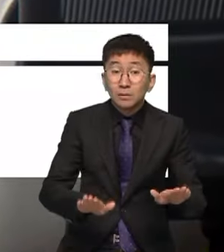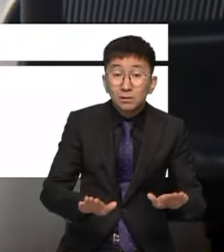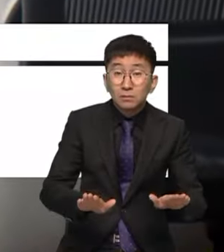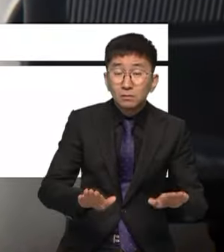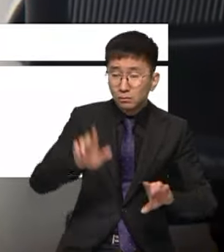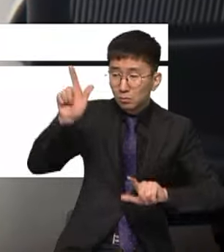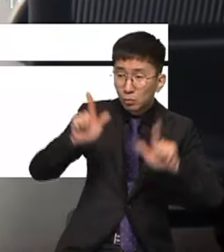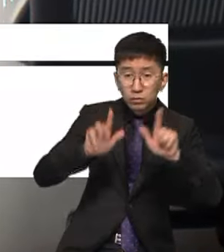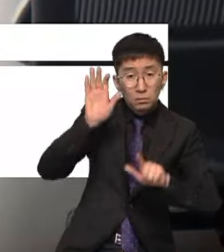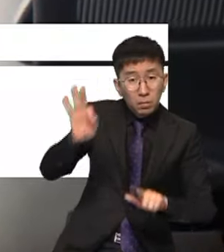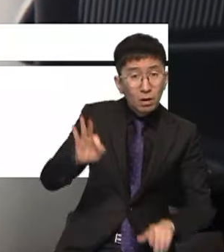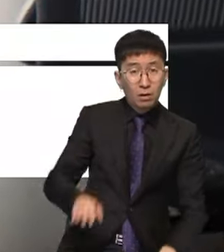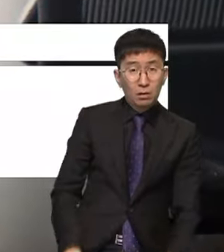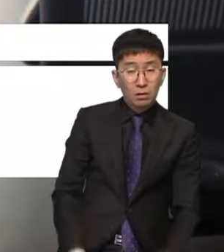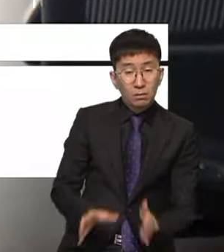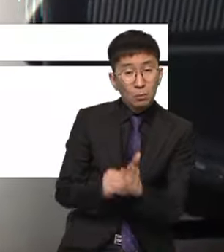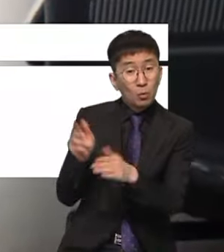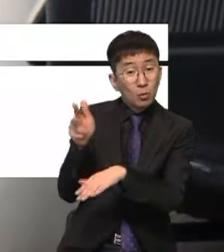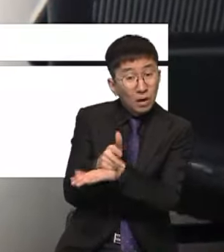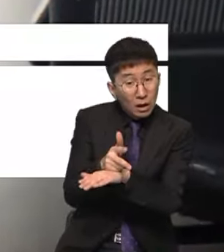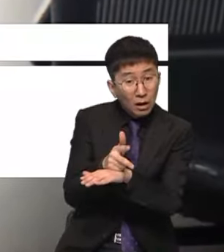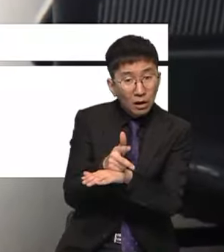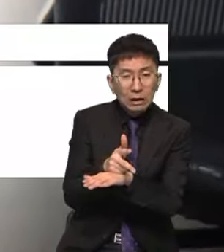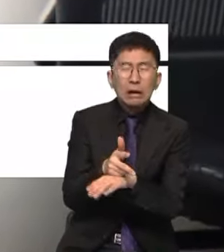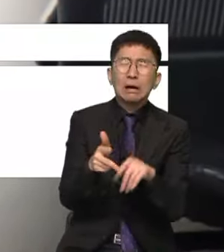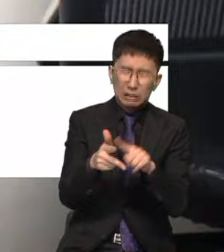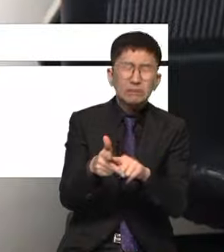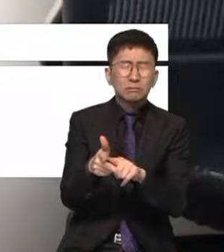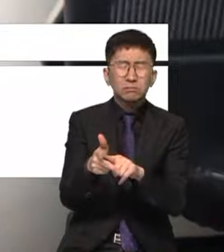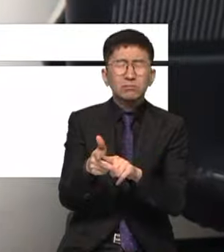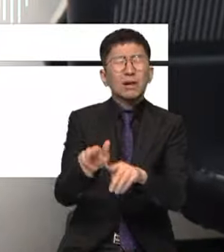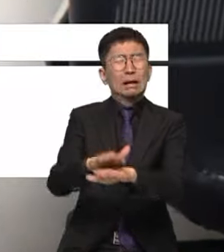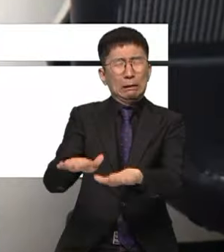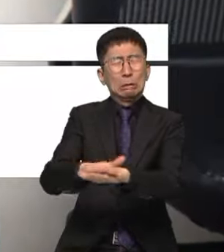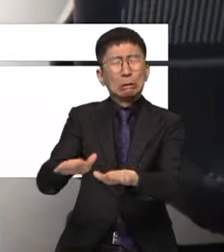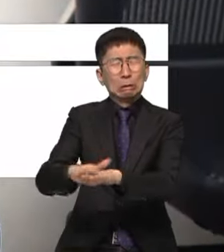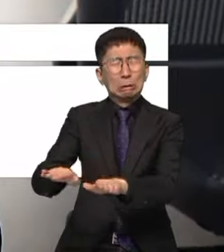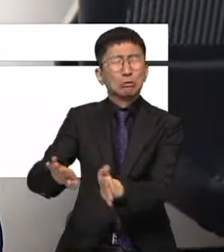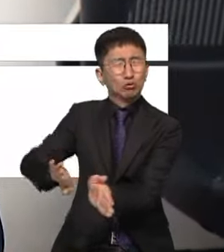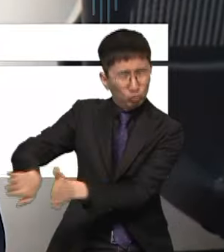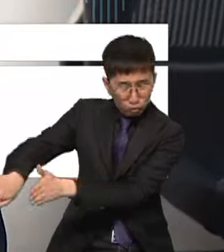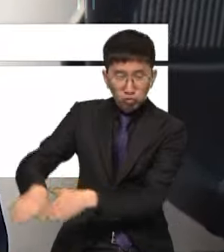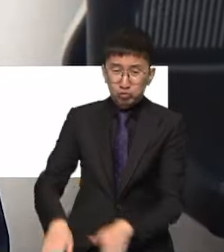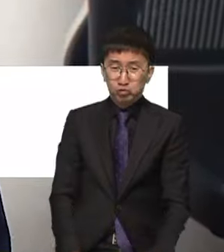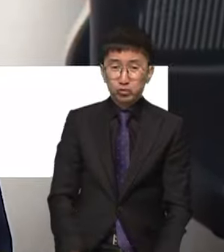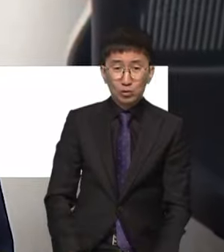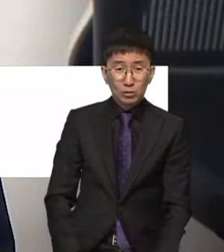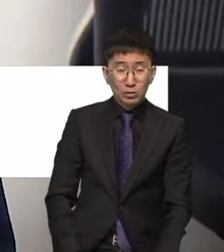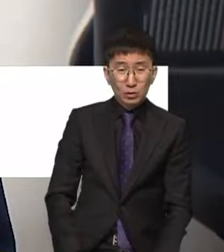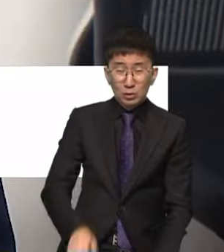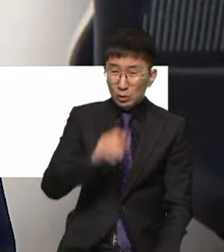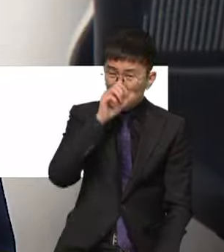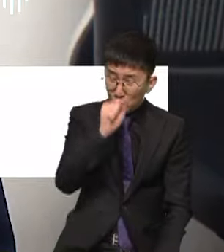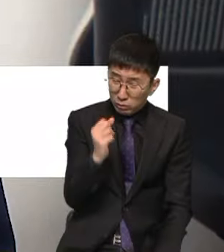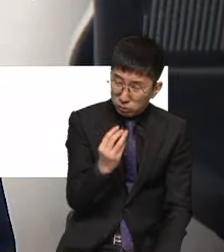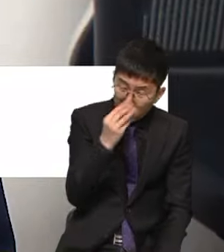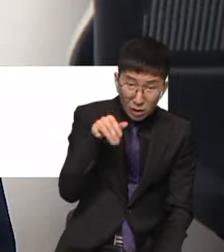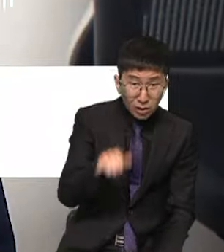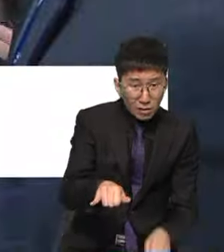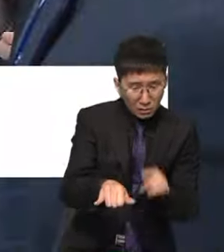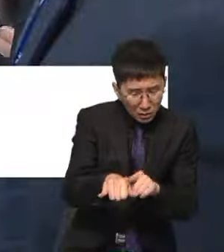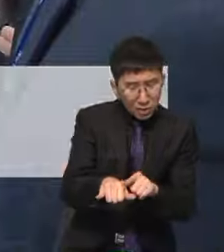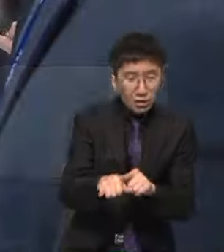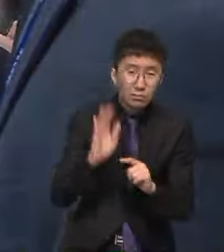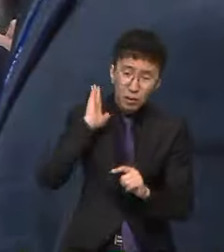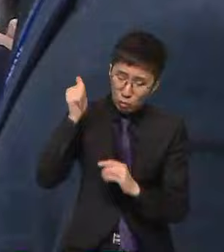된 것 같습니다. 몰카 공작에 대해서는 그건 그것대로 조치가 취해질 수 있고 그 가방에 대해서는 가방 나름대로 설명이